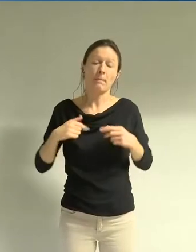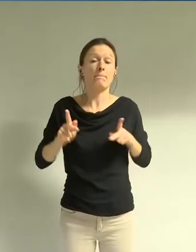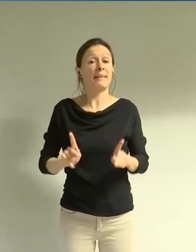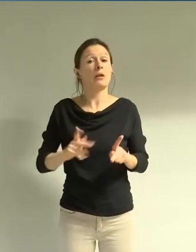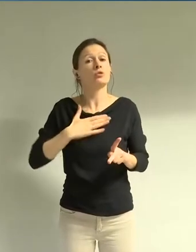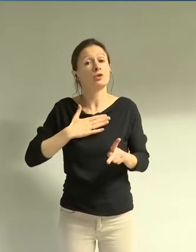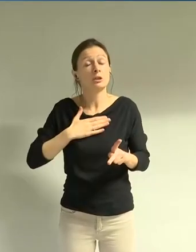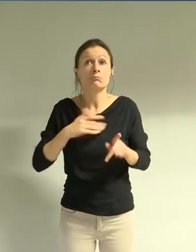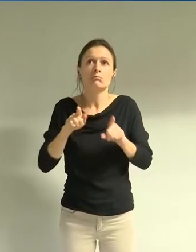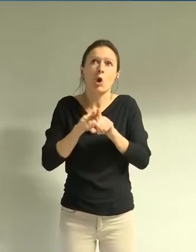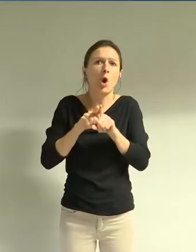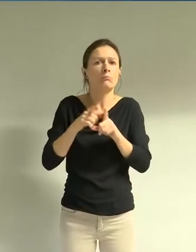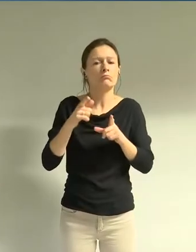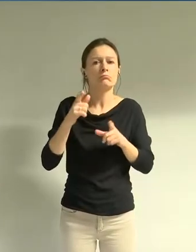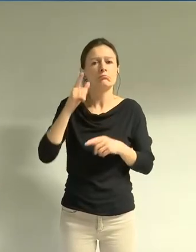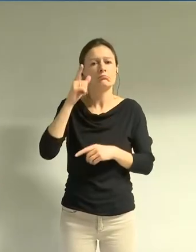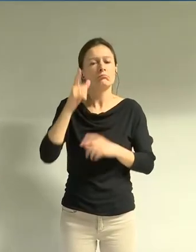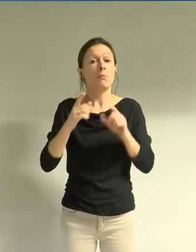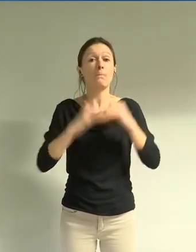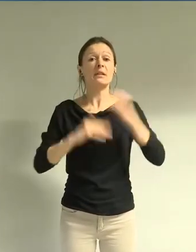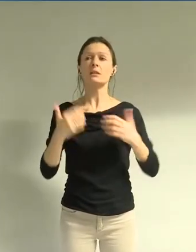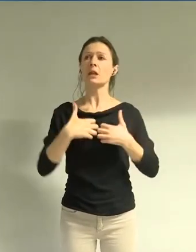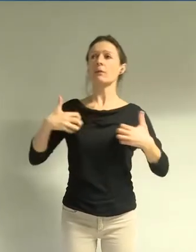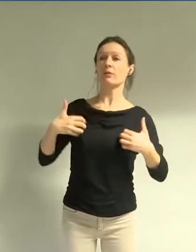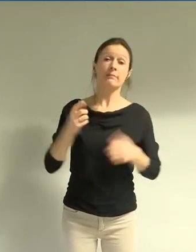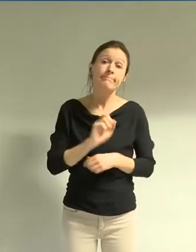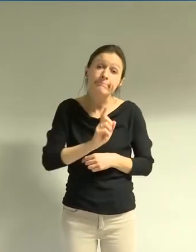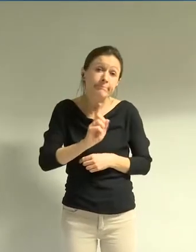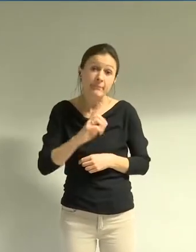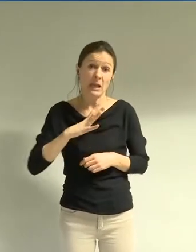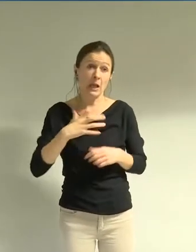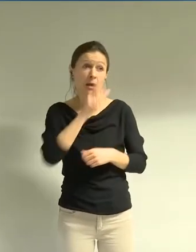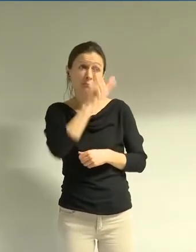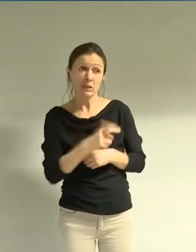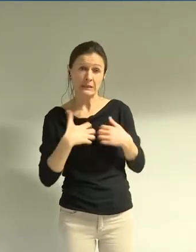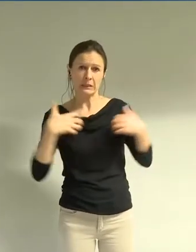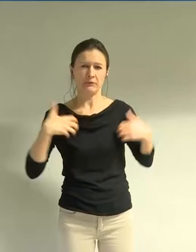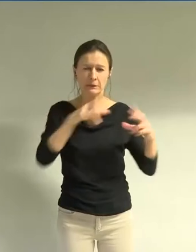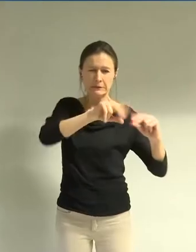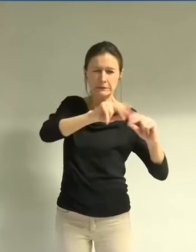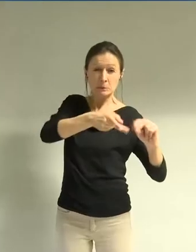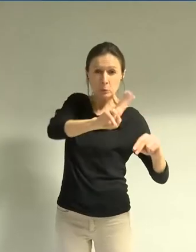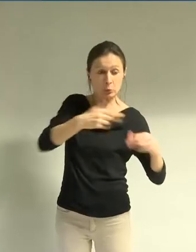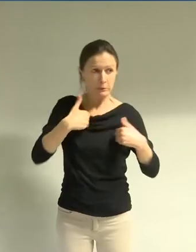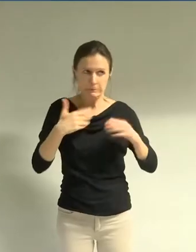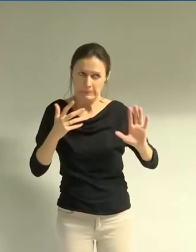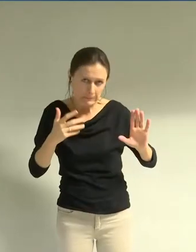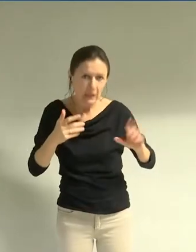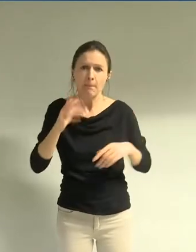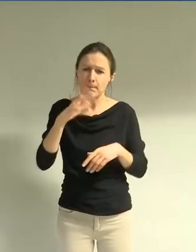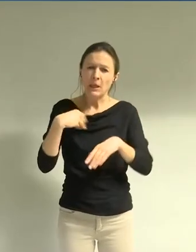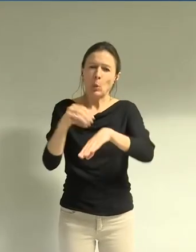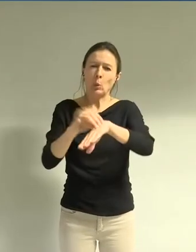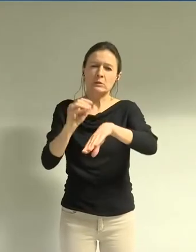chacun scientifique voilà il ya d'autres personnes qui seraient certainement le faire ce n'est pas mon cas toutefois je vous conseille quand même de visionner les deux dernières